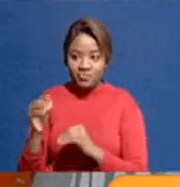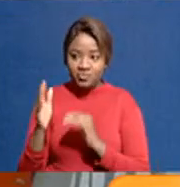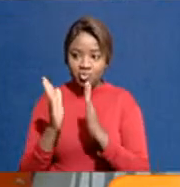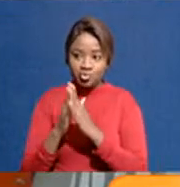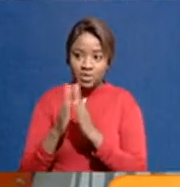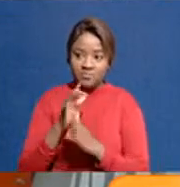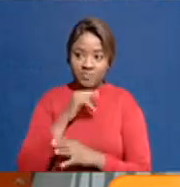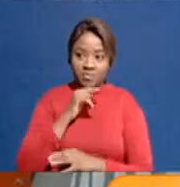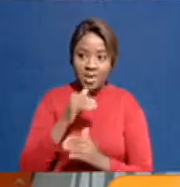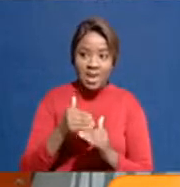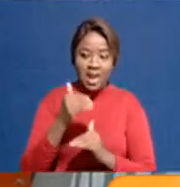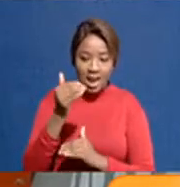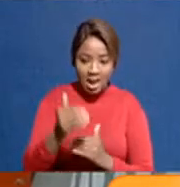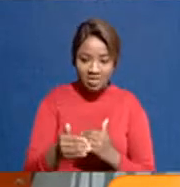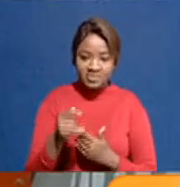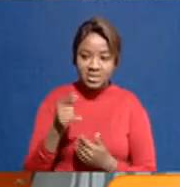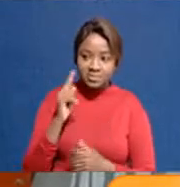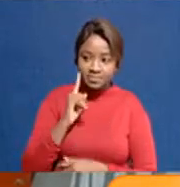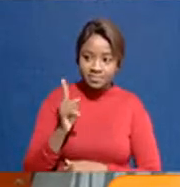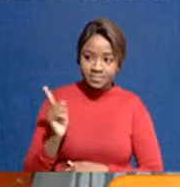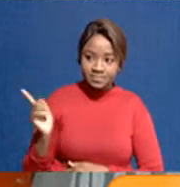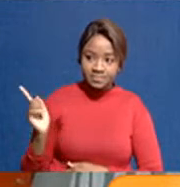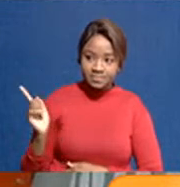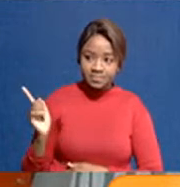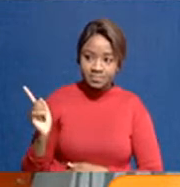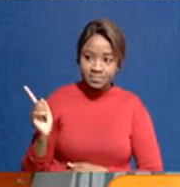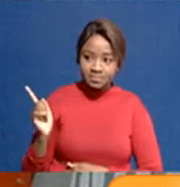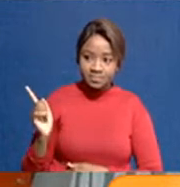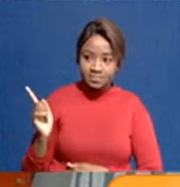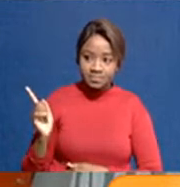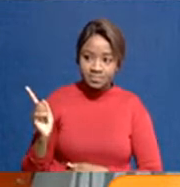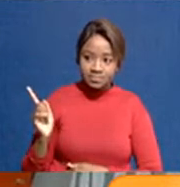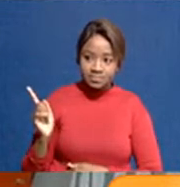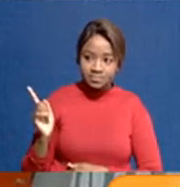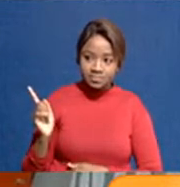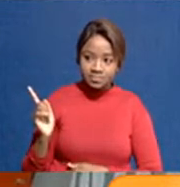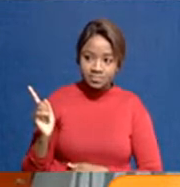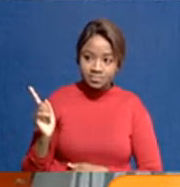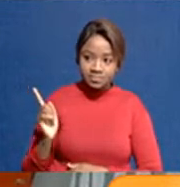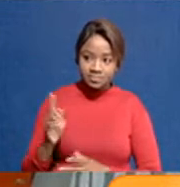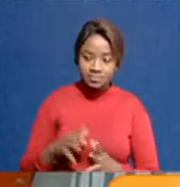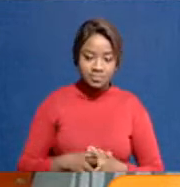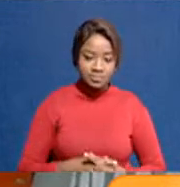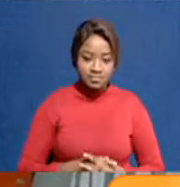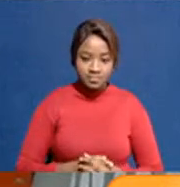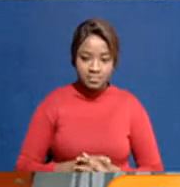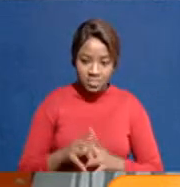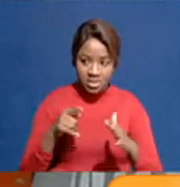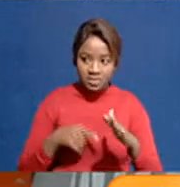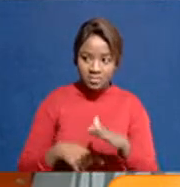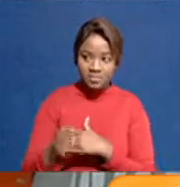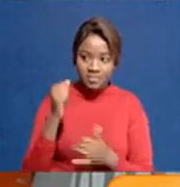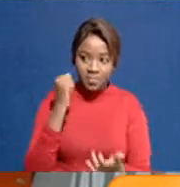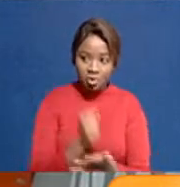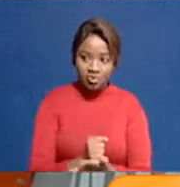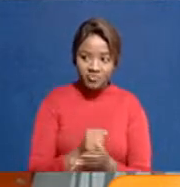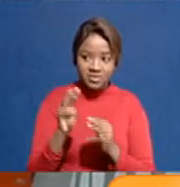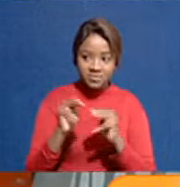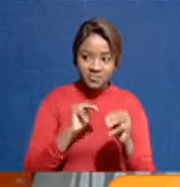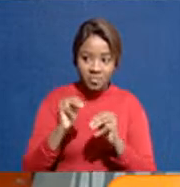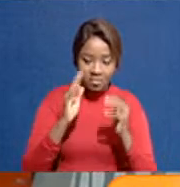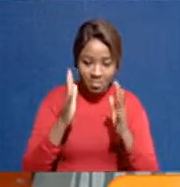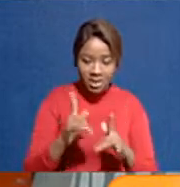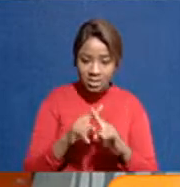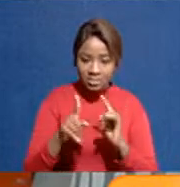wanarejea na kuanza kuvunja lango la kuelekea kwa afisi ya meneja. Wanafaulu kufanya hivyo, ila wanapoingia